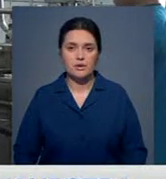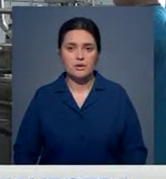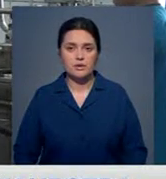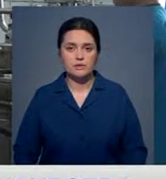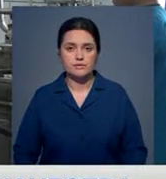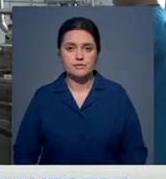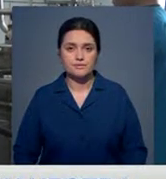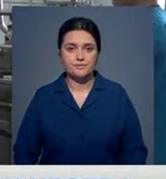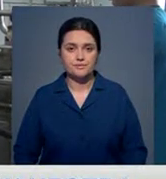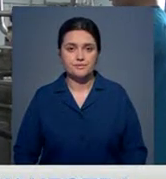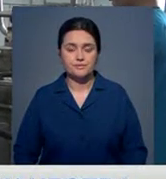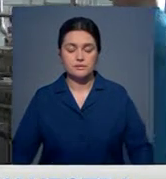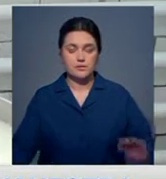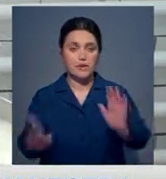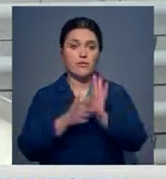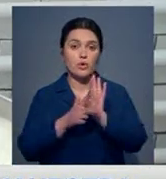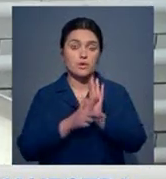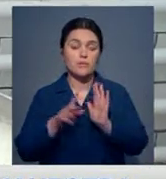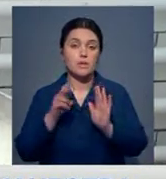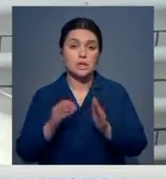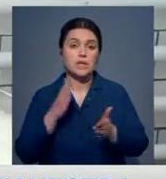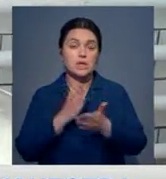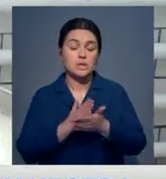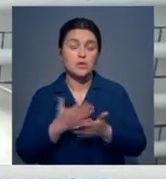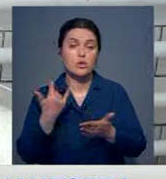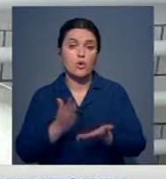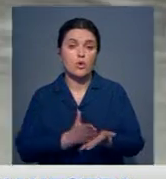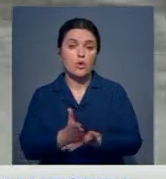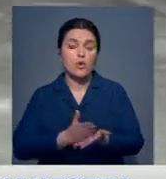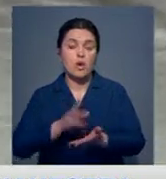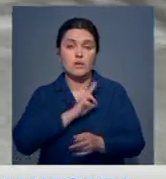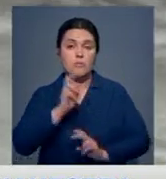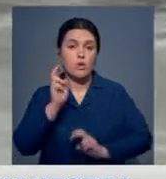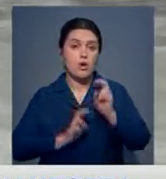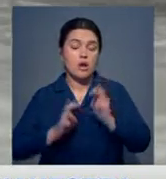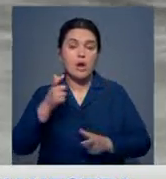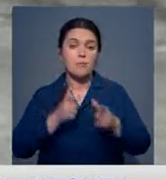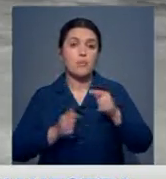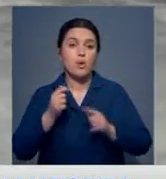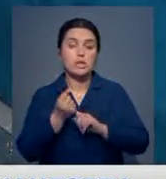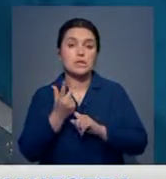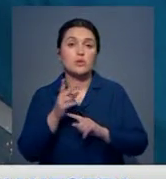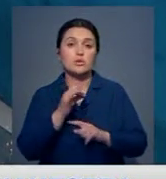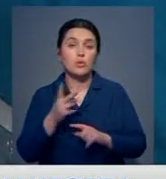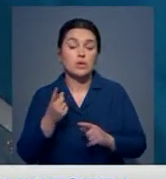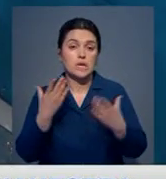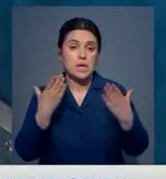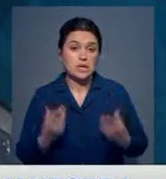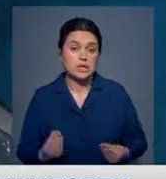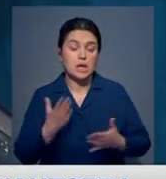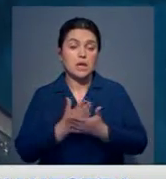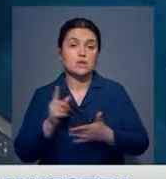В семье 8-й год успешно функционирует молокоперерабатывающий завод мощностью 13 тонн молока в день. На предприятии